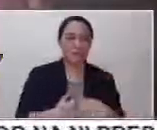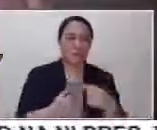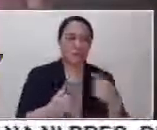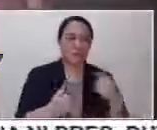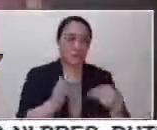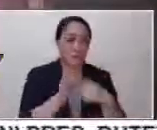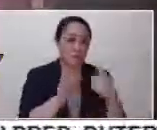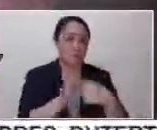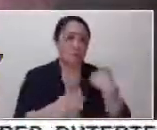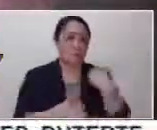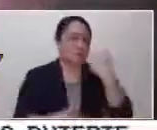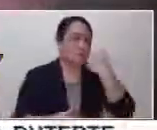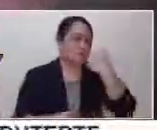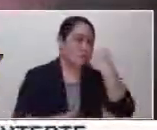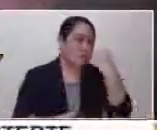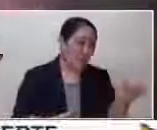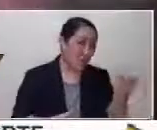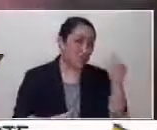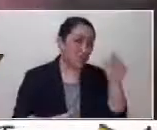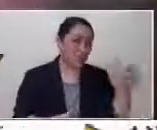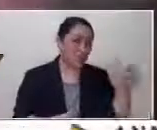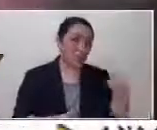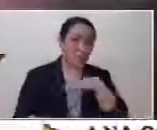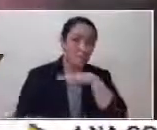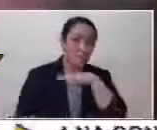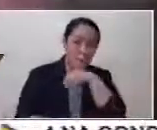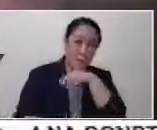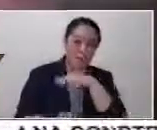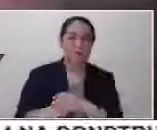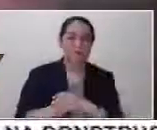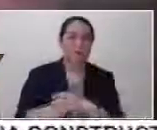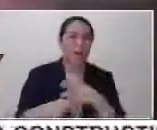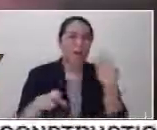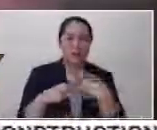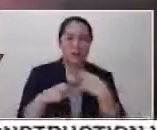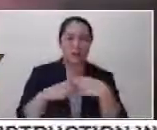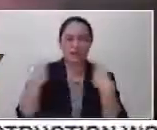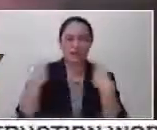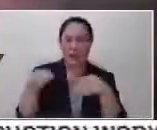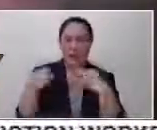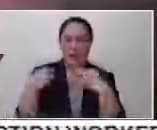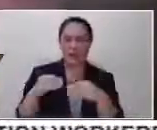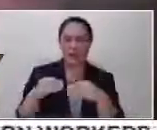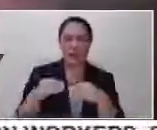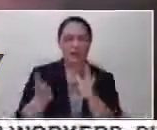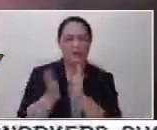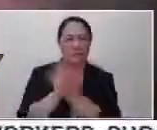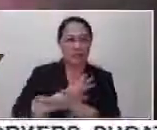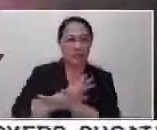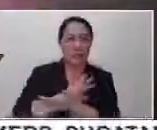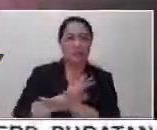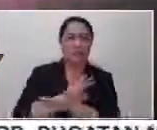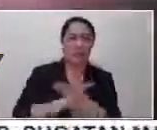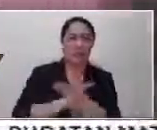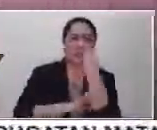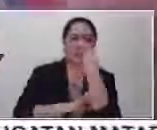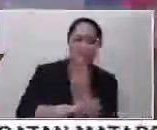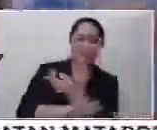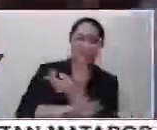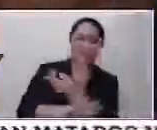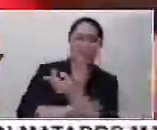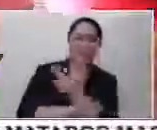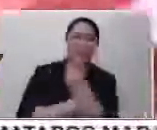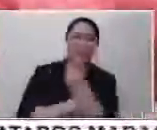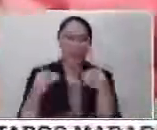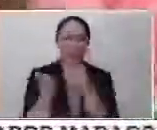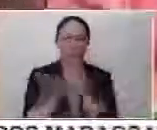ako. Isa, dalawa. Minsan pa nga, hindi na uubos sa sobrang tumal. Maraming salamat